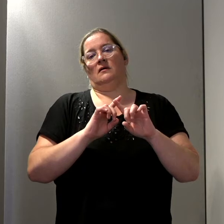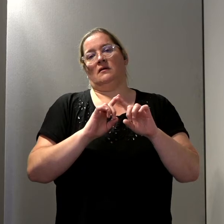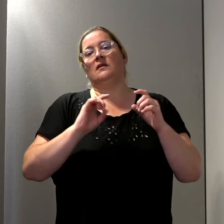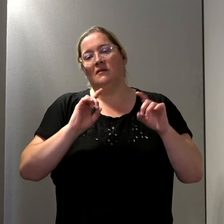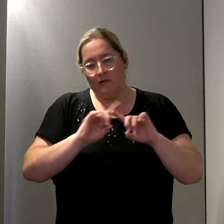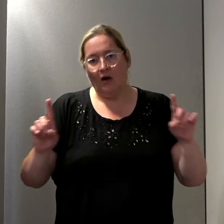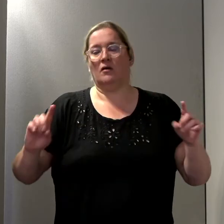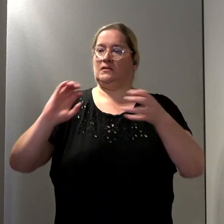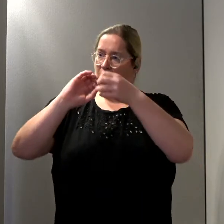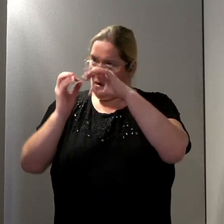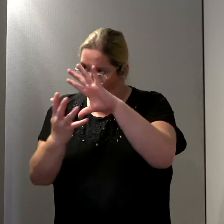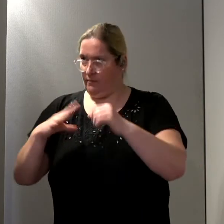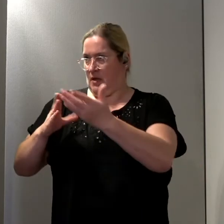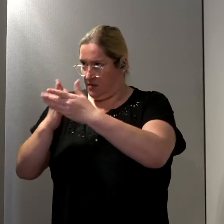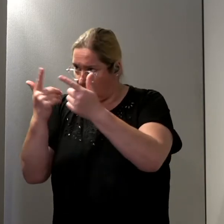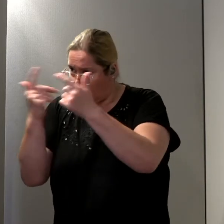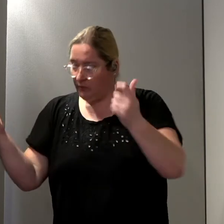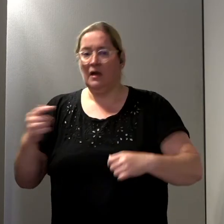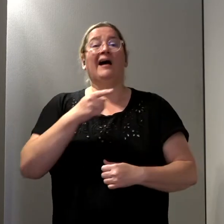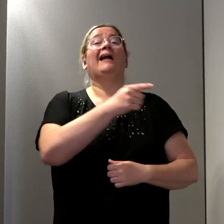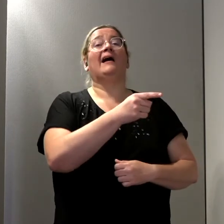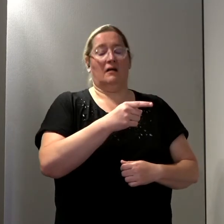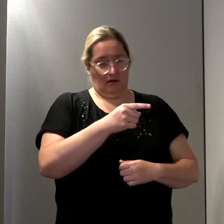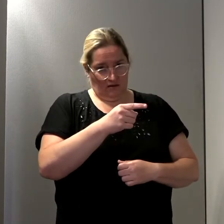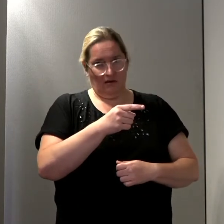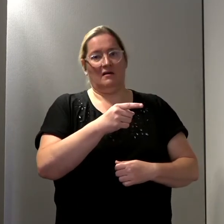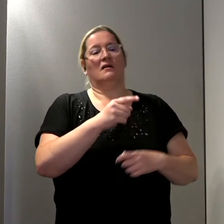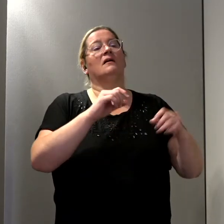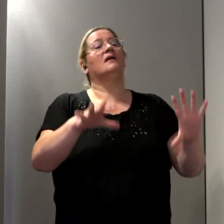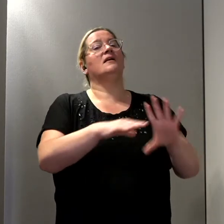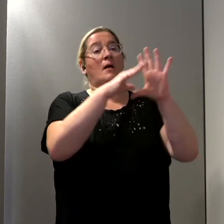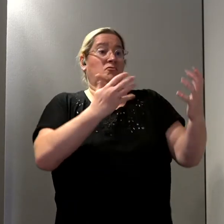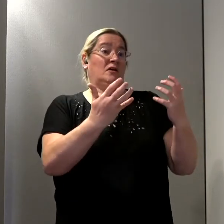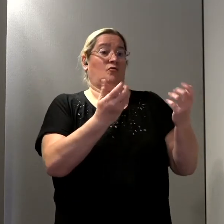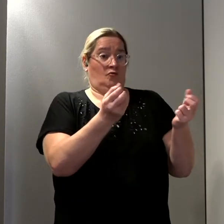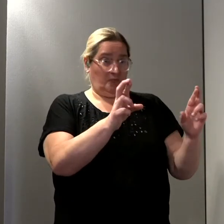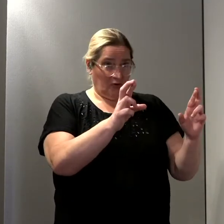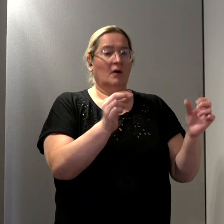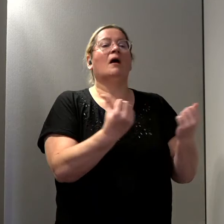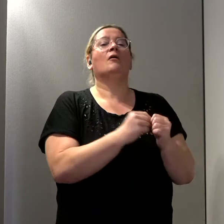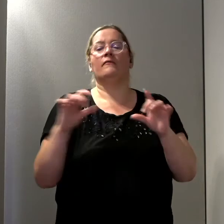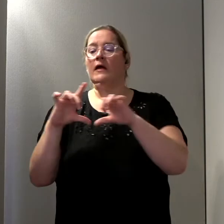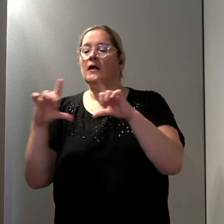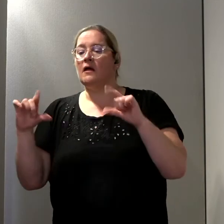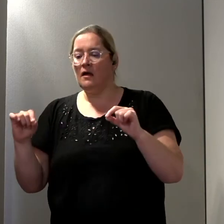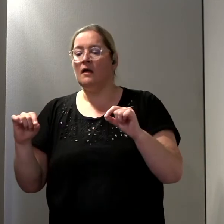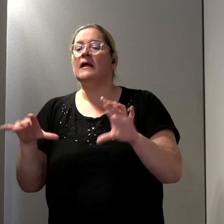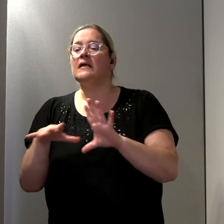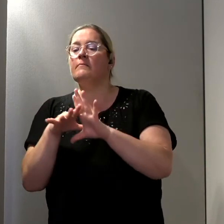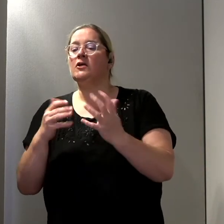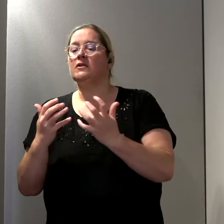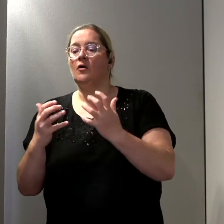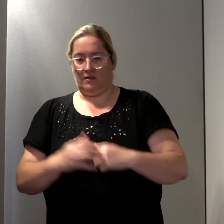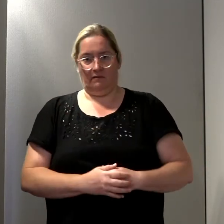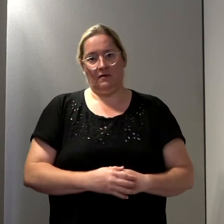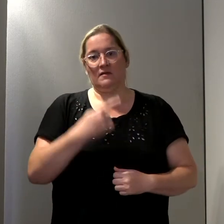faut écrire image décorative dans le champ qu'on a vu tout à l'heure. Pour ceux qui connaissent le web, ça équivaut aux bonnes